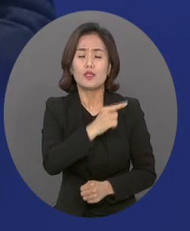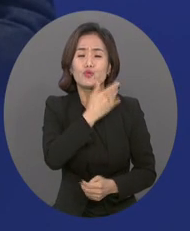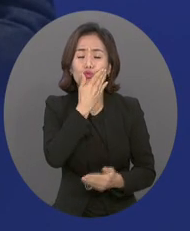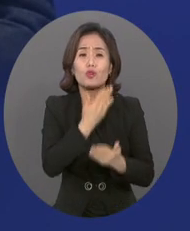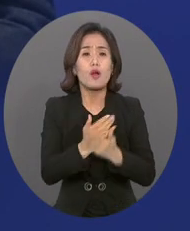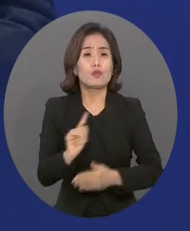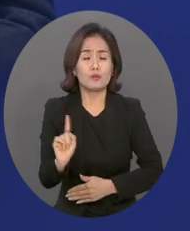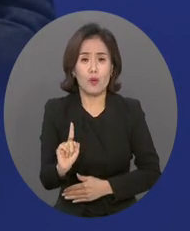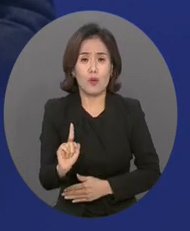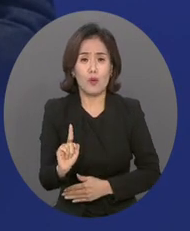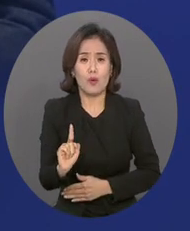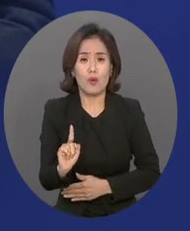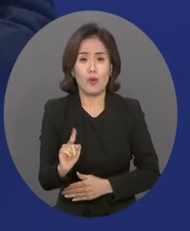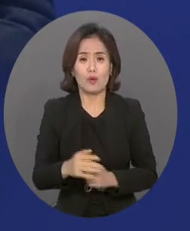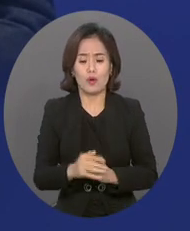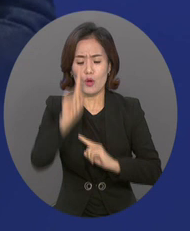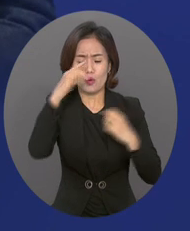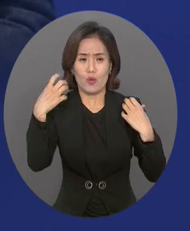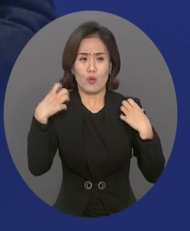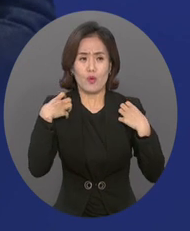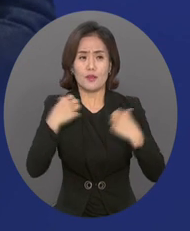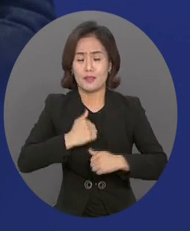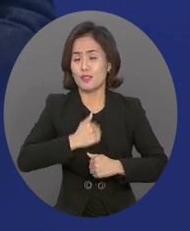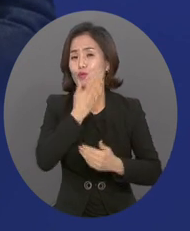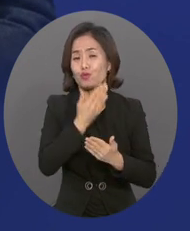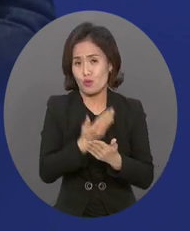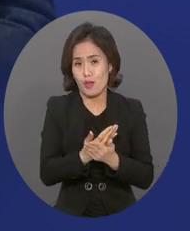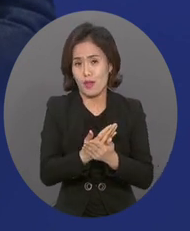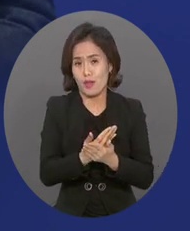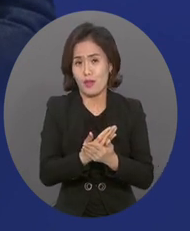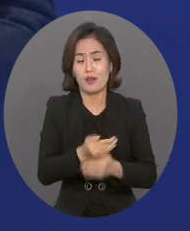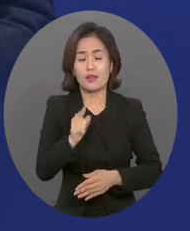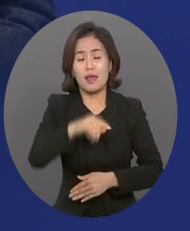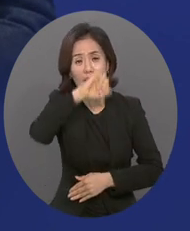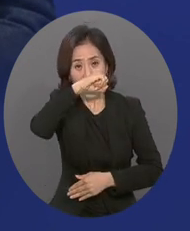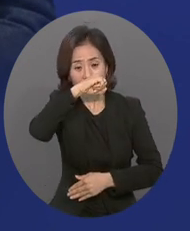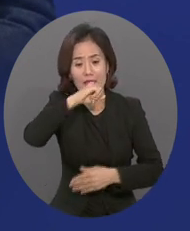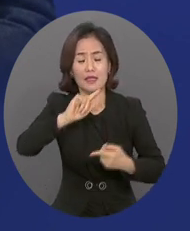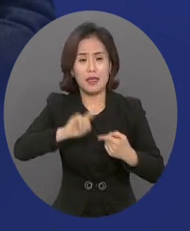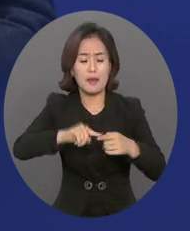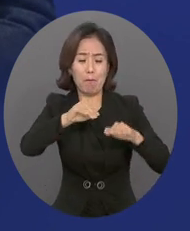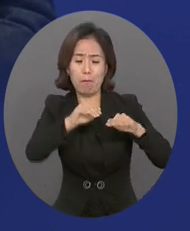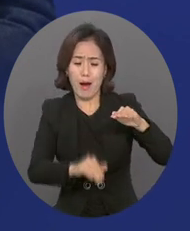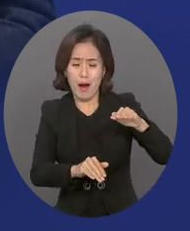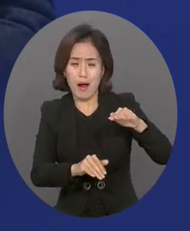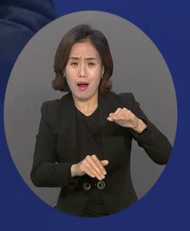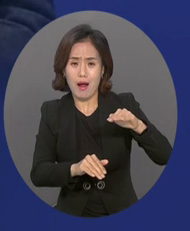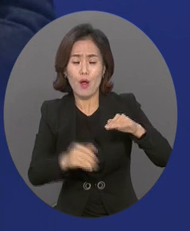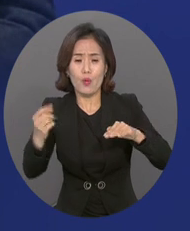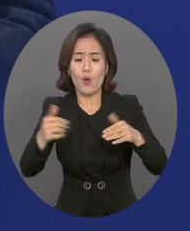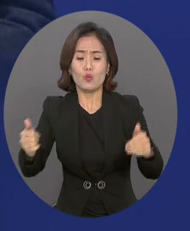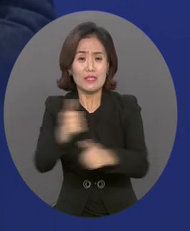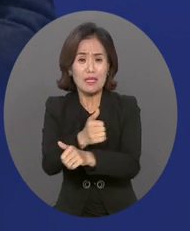것은 정권을 지켜야 돼. 그래서 이런 예산의 불균형이나